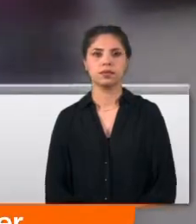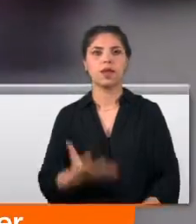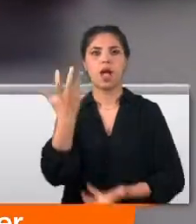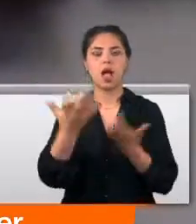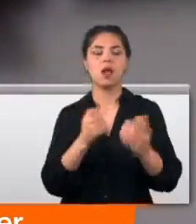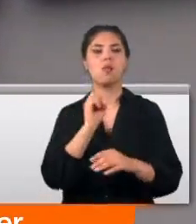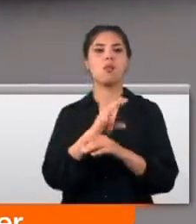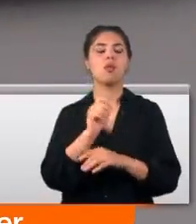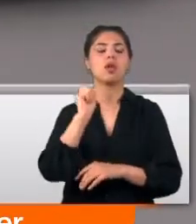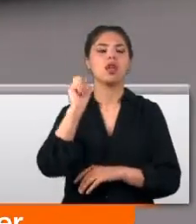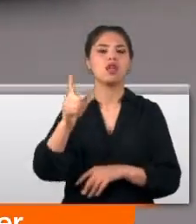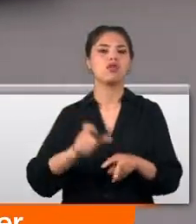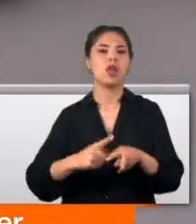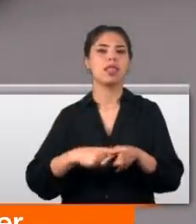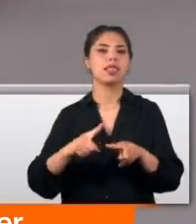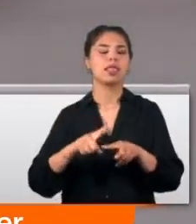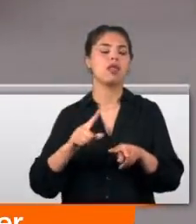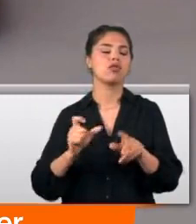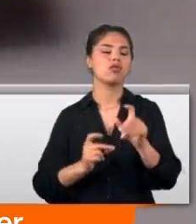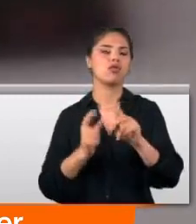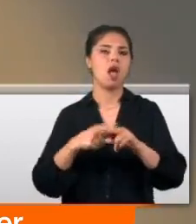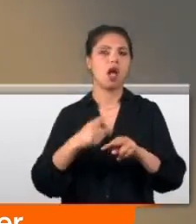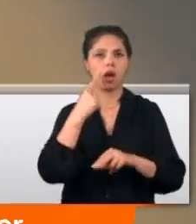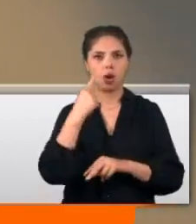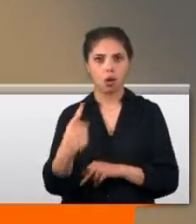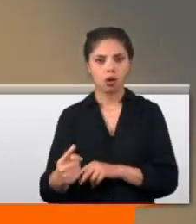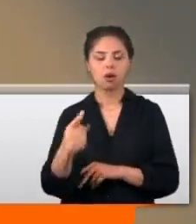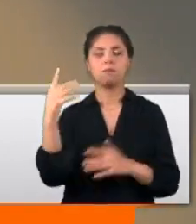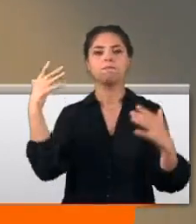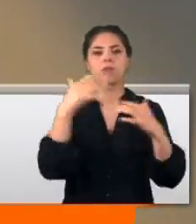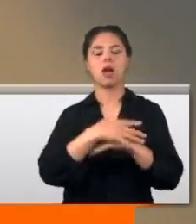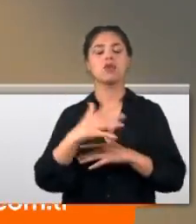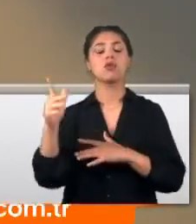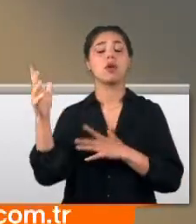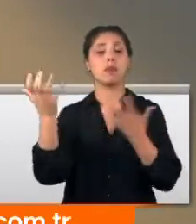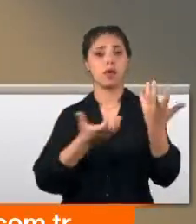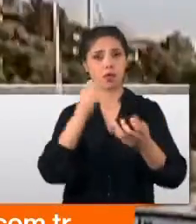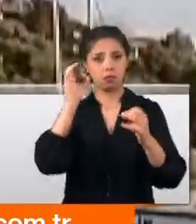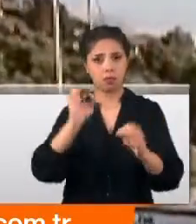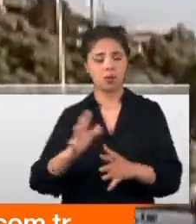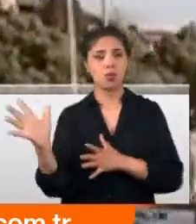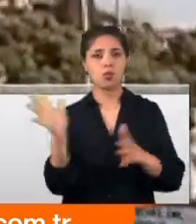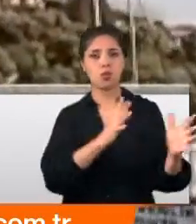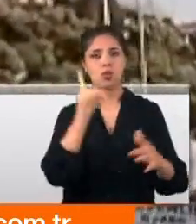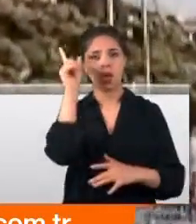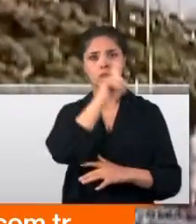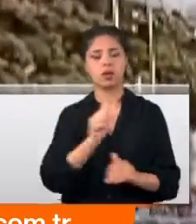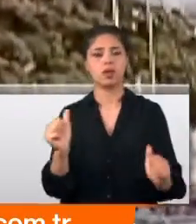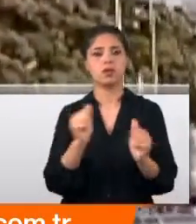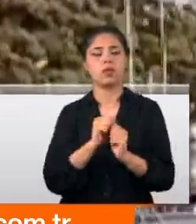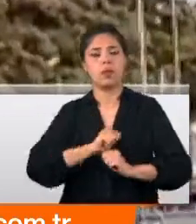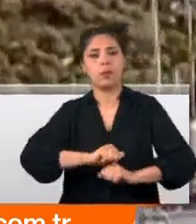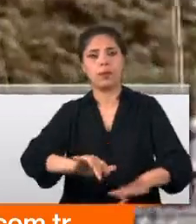Alevler Muğla Datça'dan yükseldi. Hava rüzgarlıydı. Akşam üzeri başlayan yangın kısa sürede yayıldı.